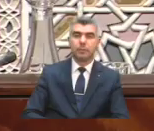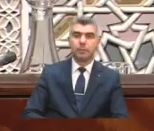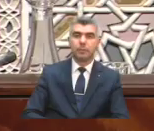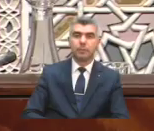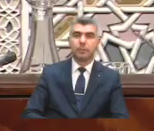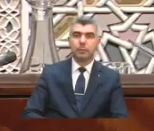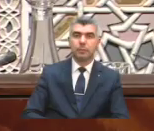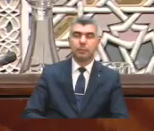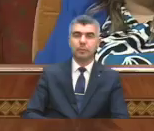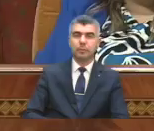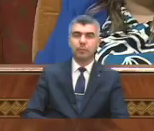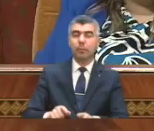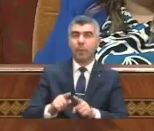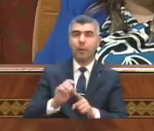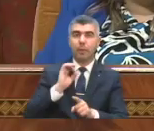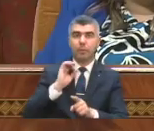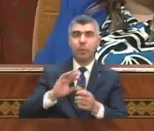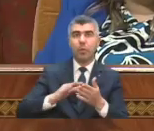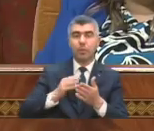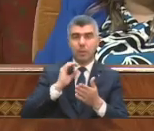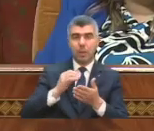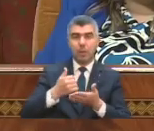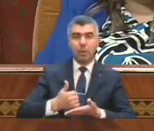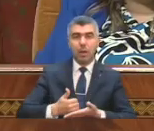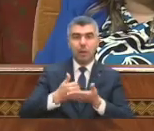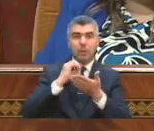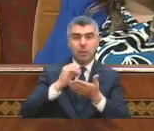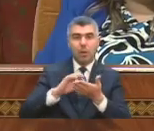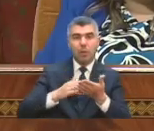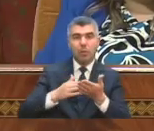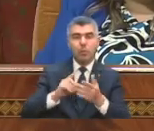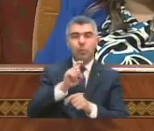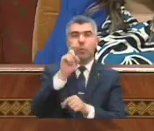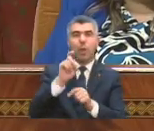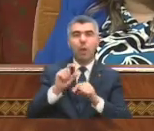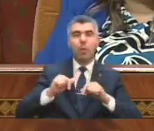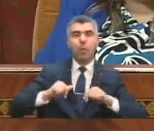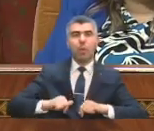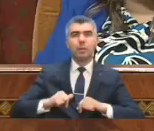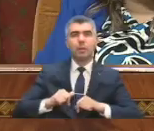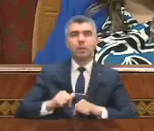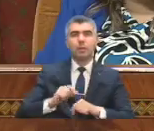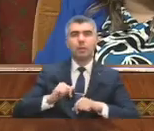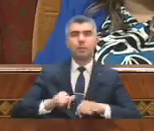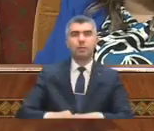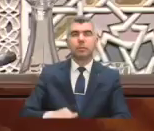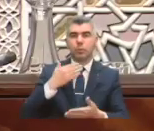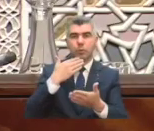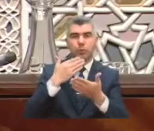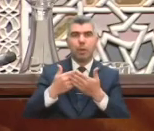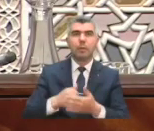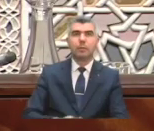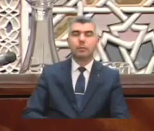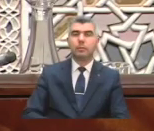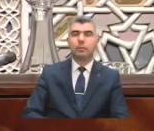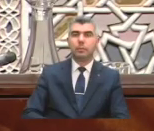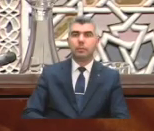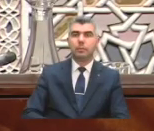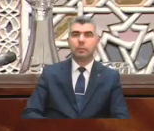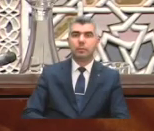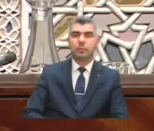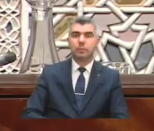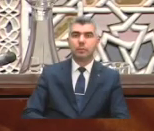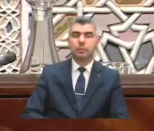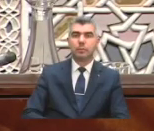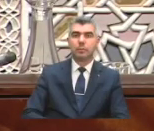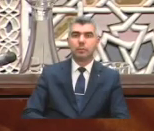حول تنفيذ حول وتيرة تنفيذ الاستثمار العمومي كنسألكم السيدة الوزيرة وشكرا. جواب السيدة الوزيرة.